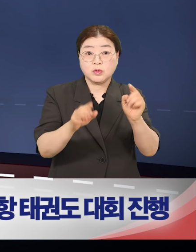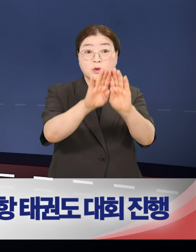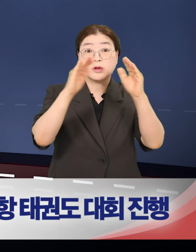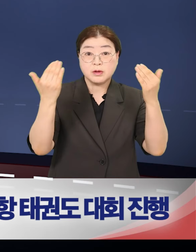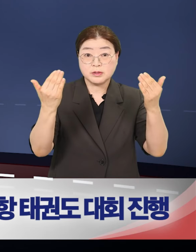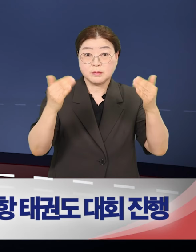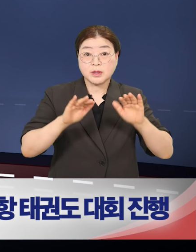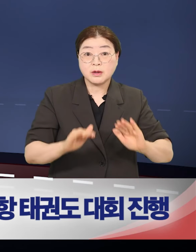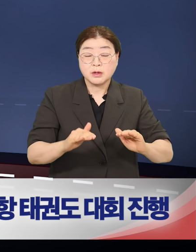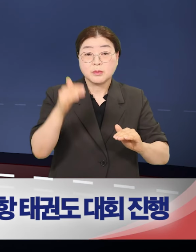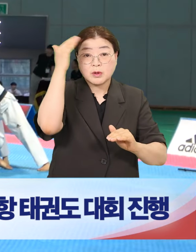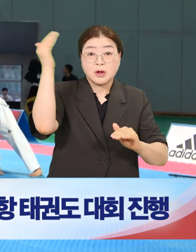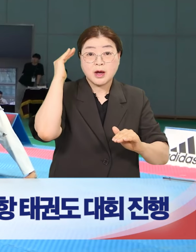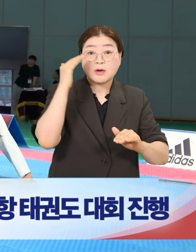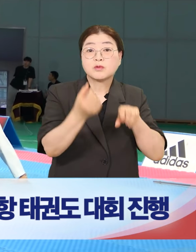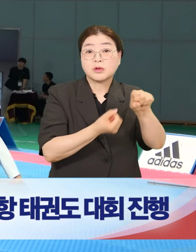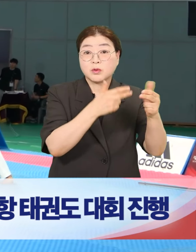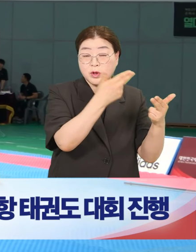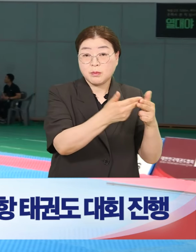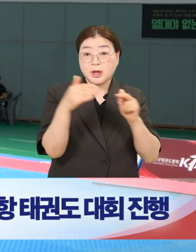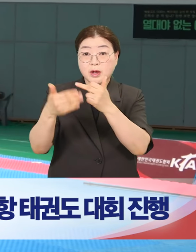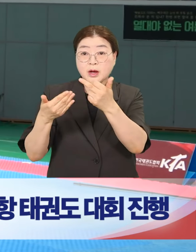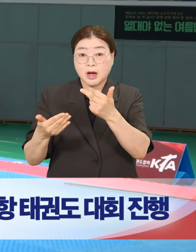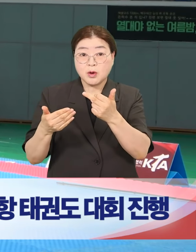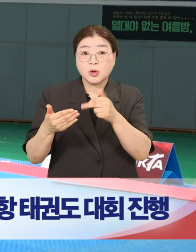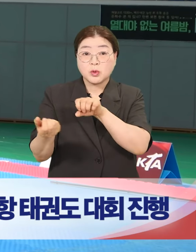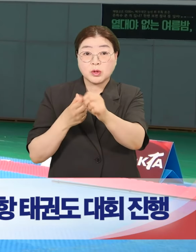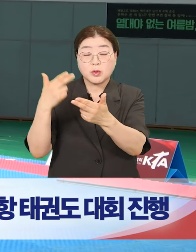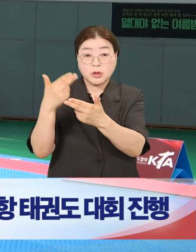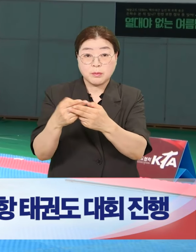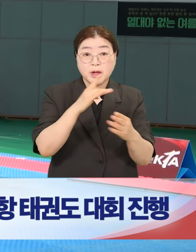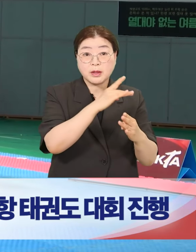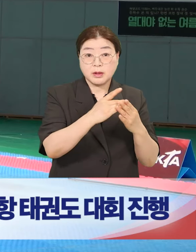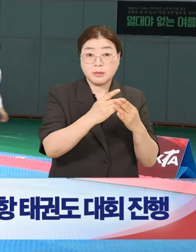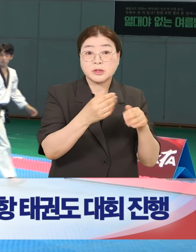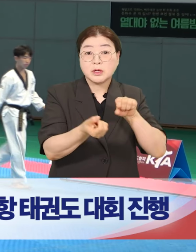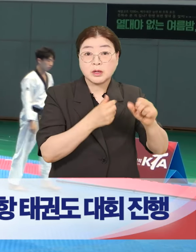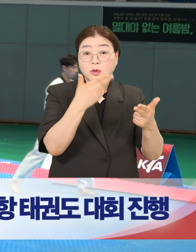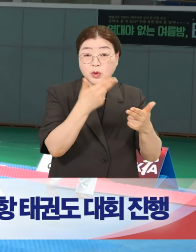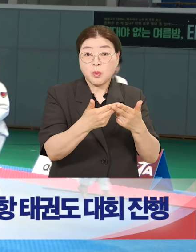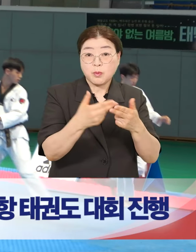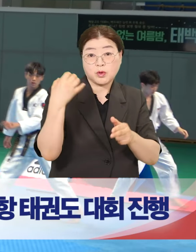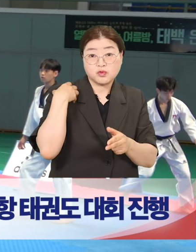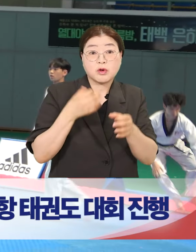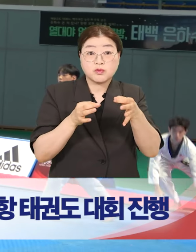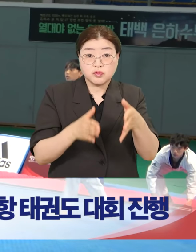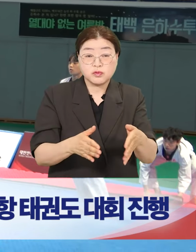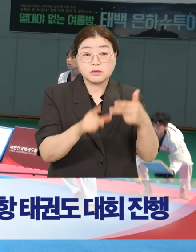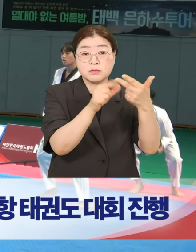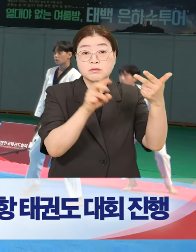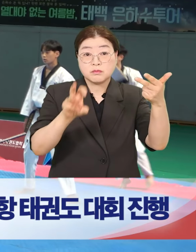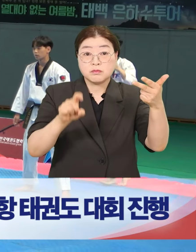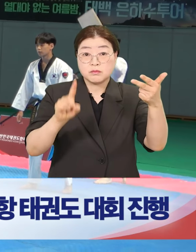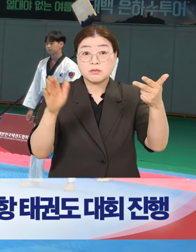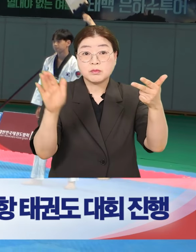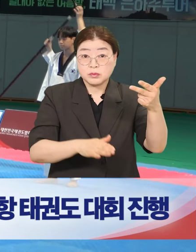대회가 진행됩니다. 이번 대회는 대한태권도협회, 강원특별자치도 태권도협회, 태백시